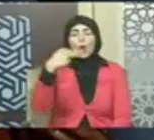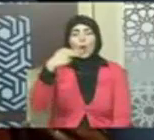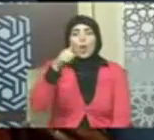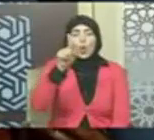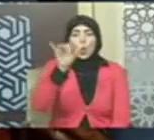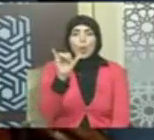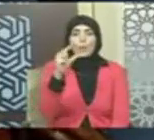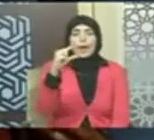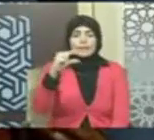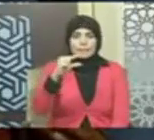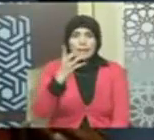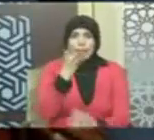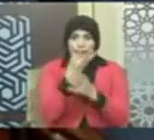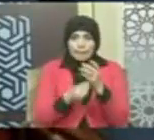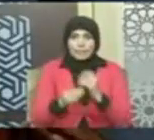الجراح،